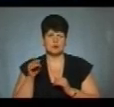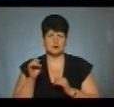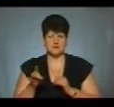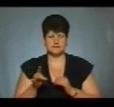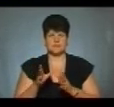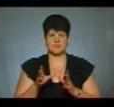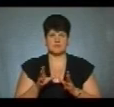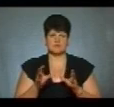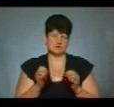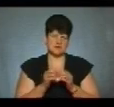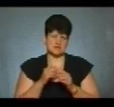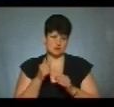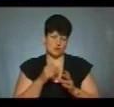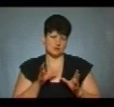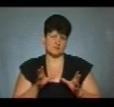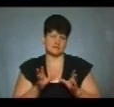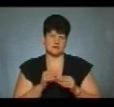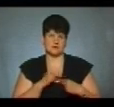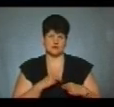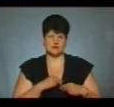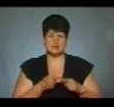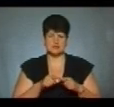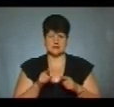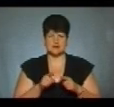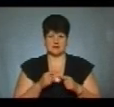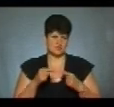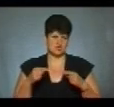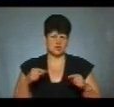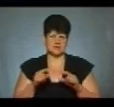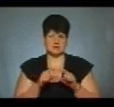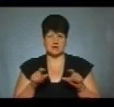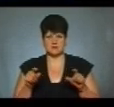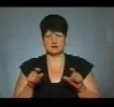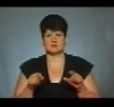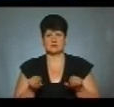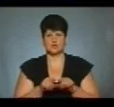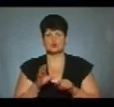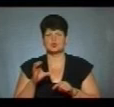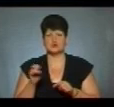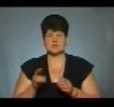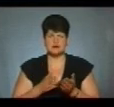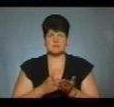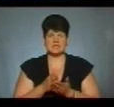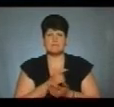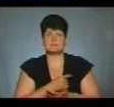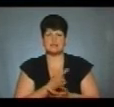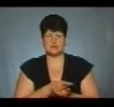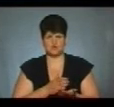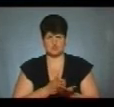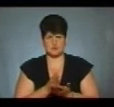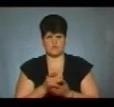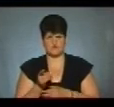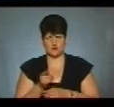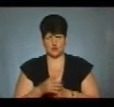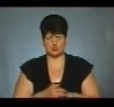років десь підтримують саме цей пансіонат, а дуже багато інших закладів такого соціального спрямування, медичного спрямування